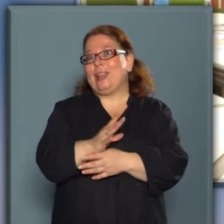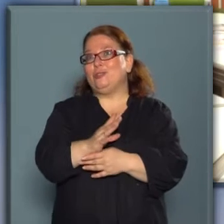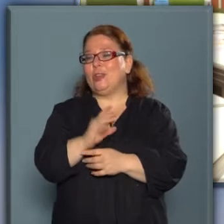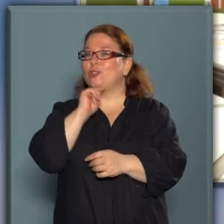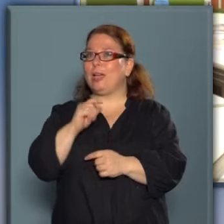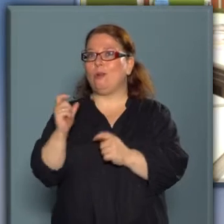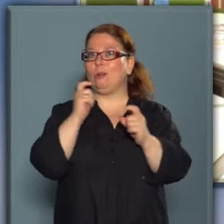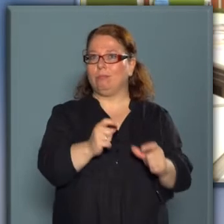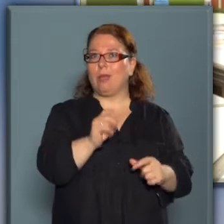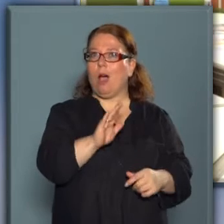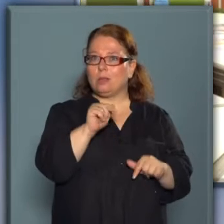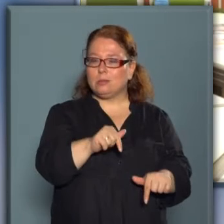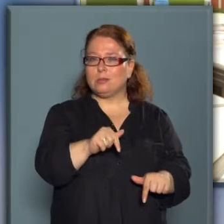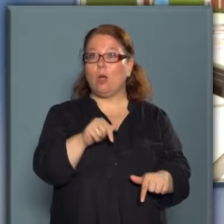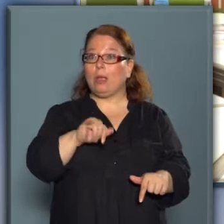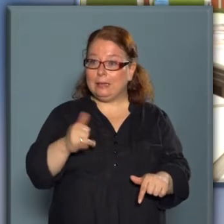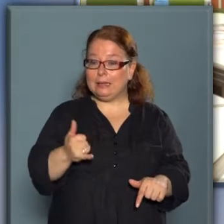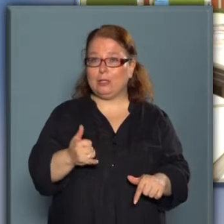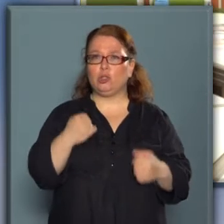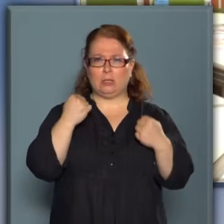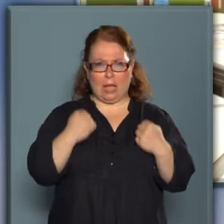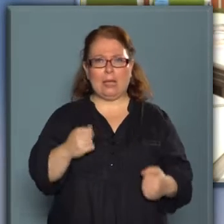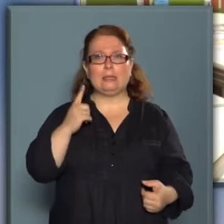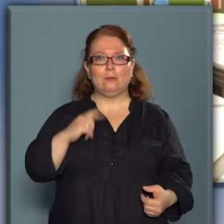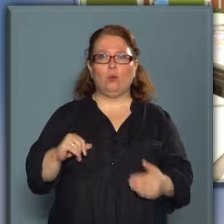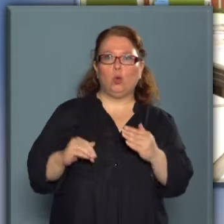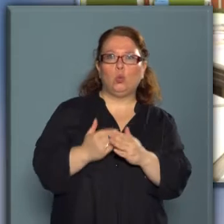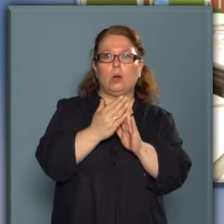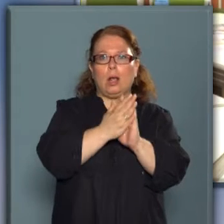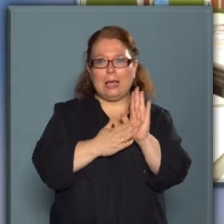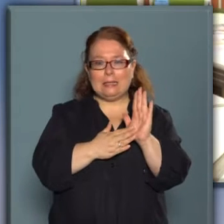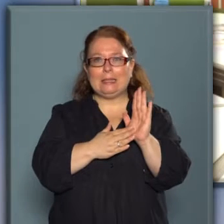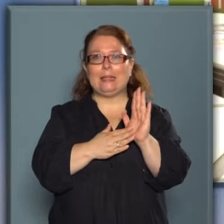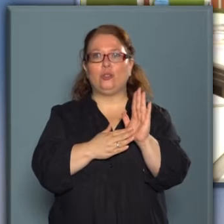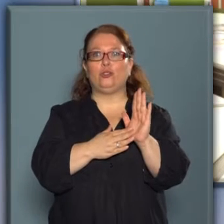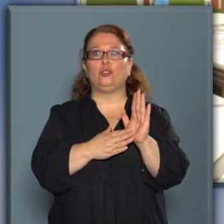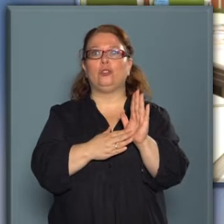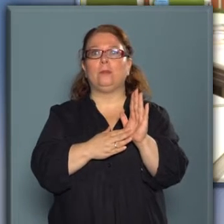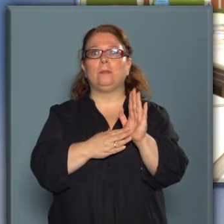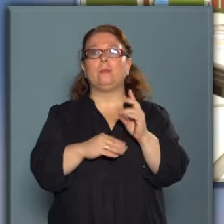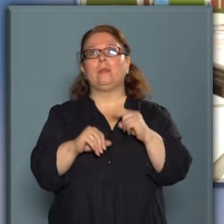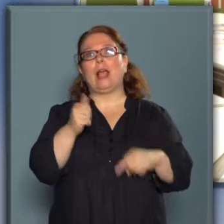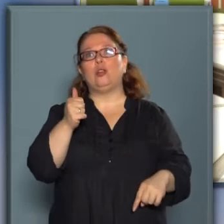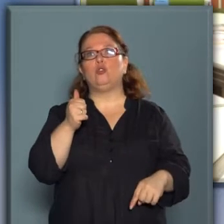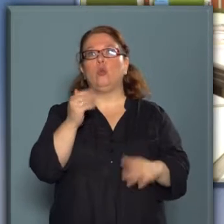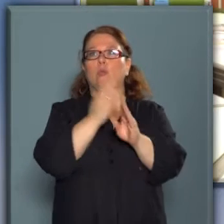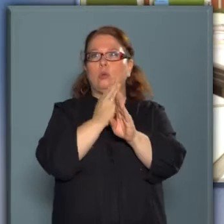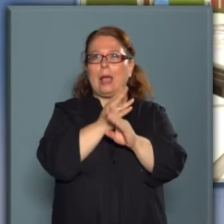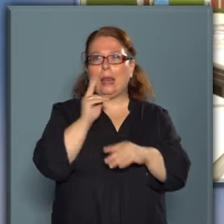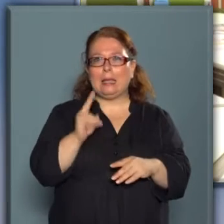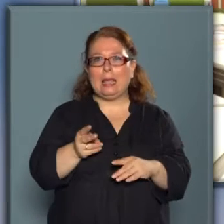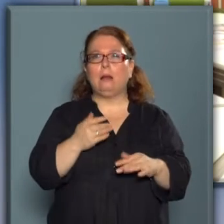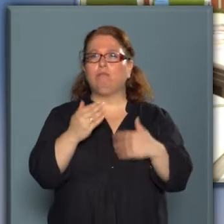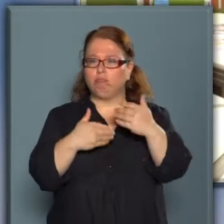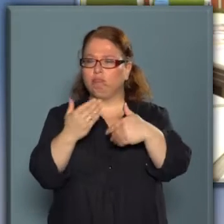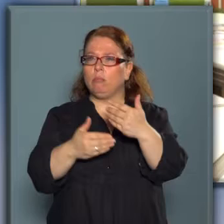szerencsésen hazaérkeztek, ugye itthon is nagyon nehéz volt az újrakezdés, először ugye bujkálni kellett, és